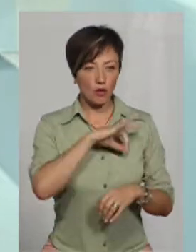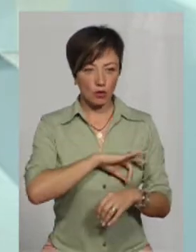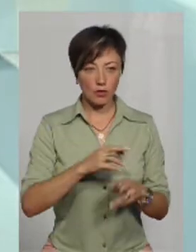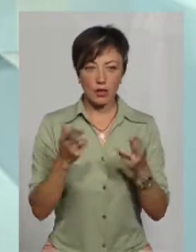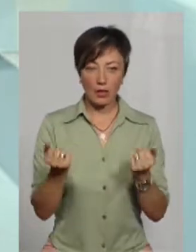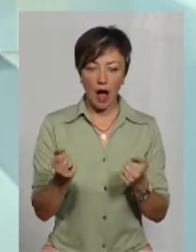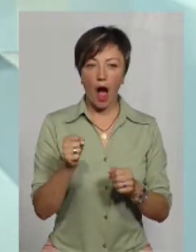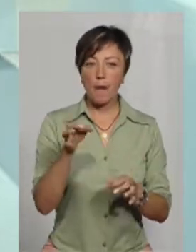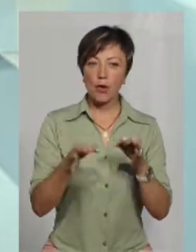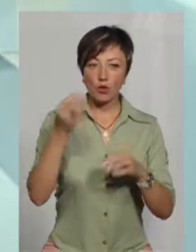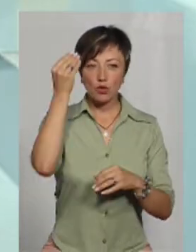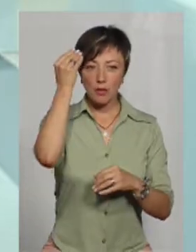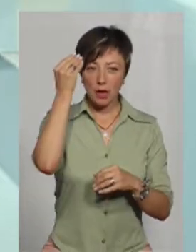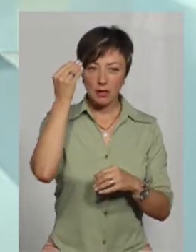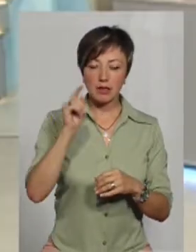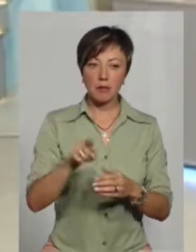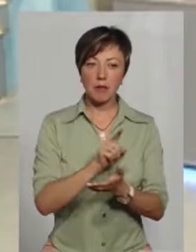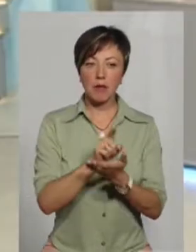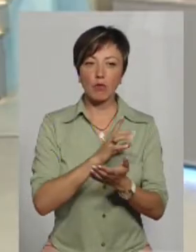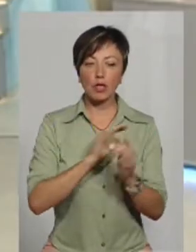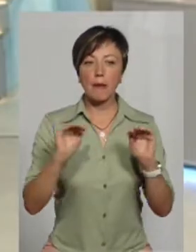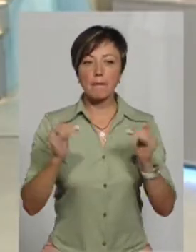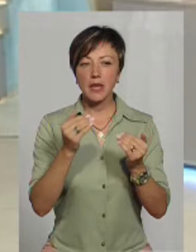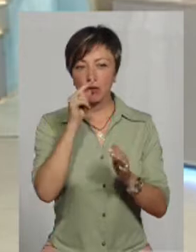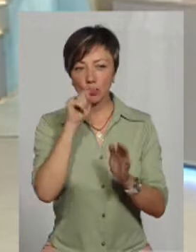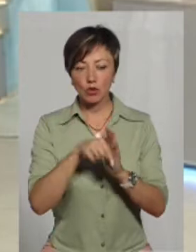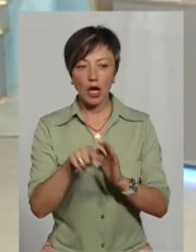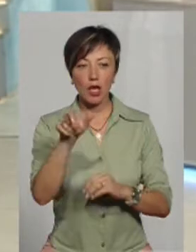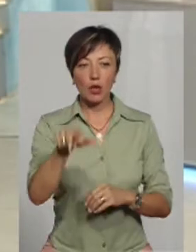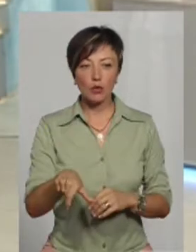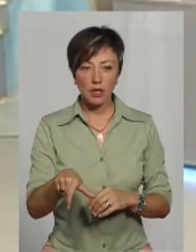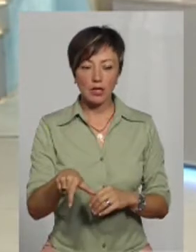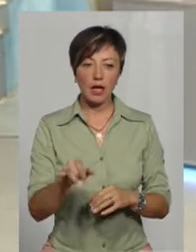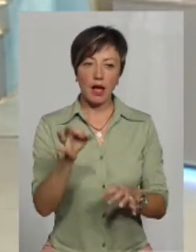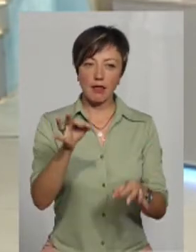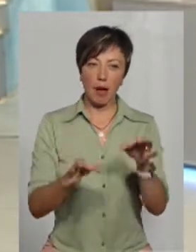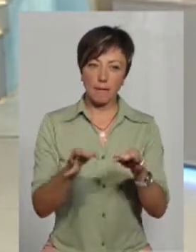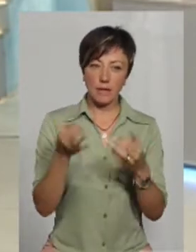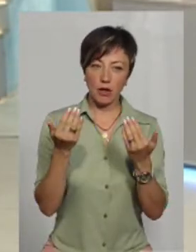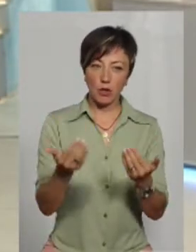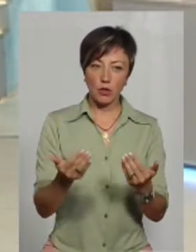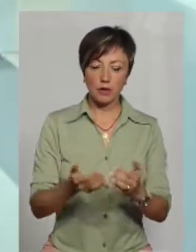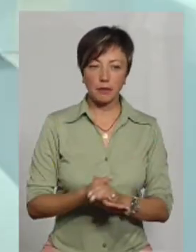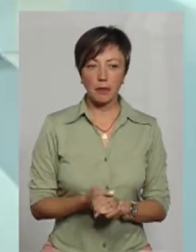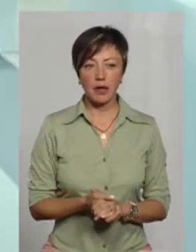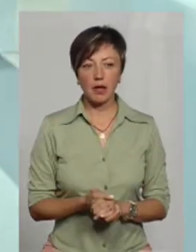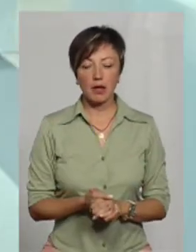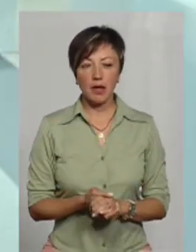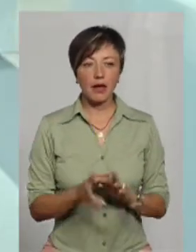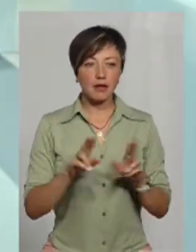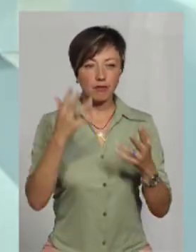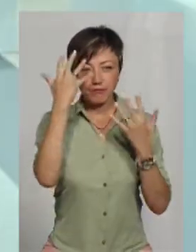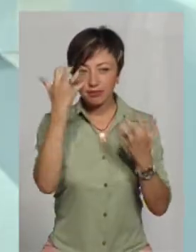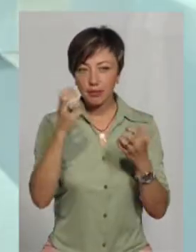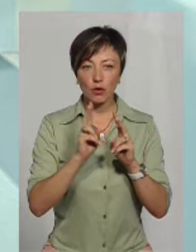да? А в природосообразному, тобто, там має бути мінімум втручання людини, то тобто, все як на природі. Тобто, це вже, ну, можна сказати так,